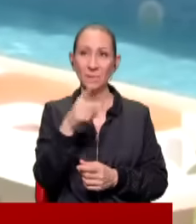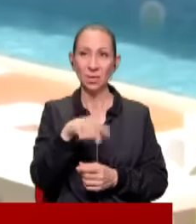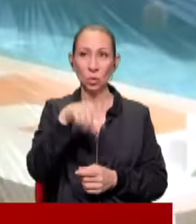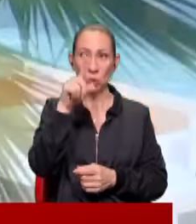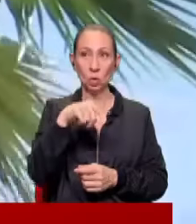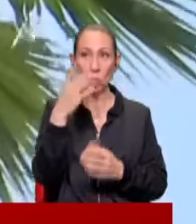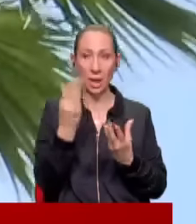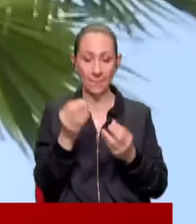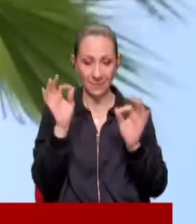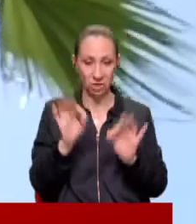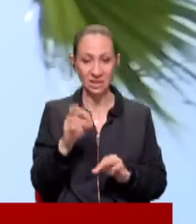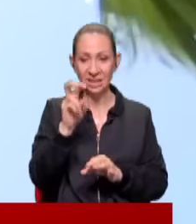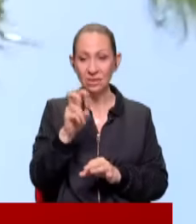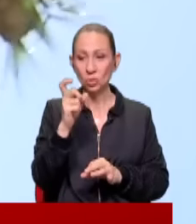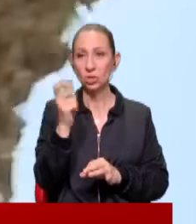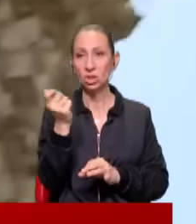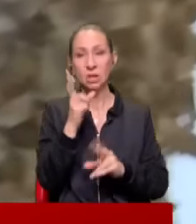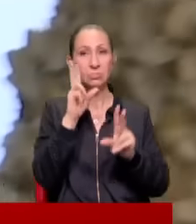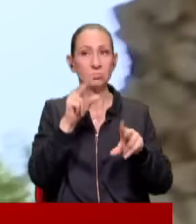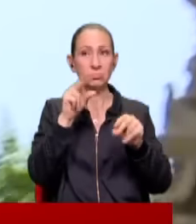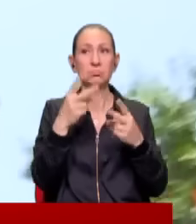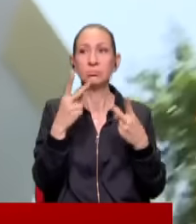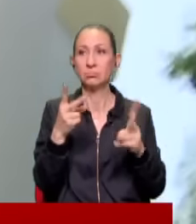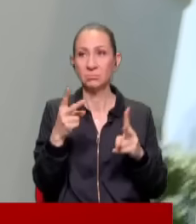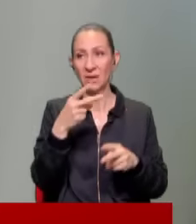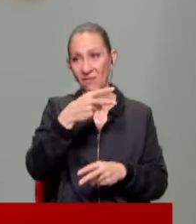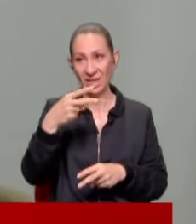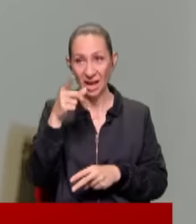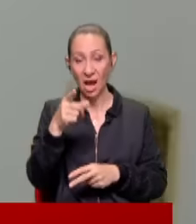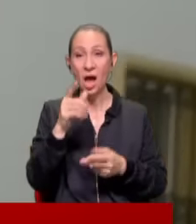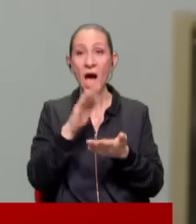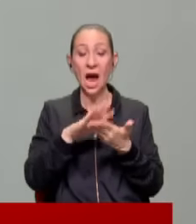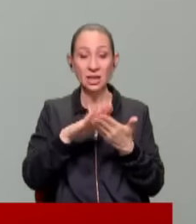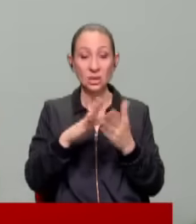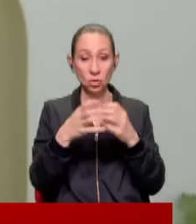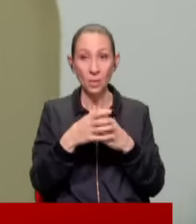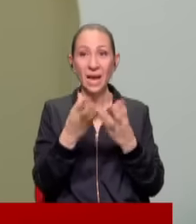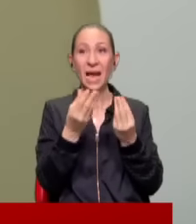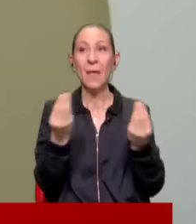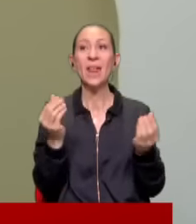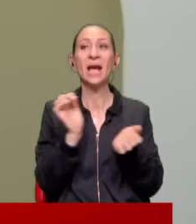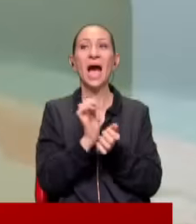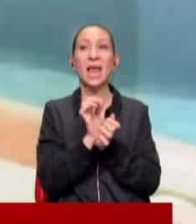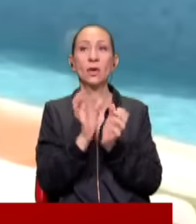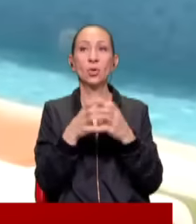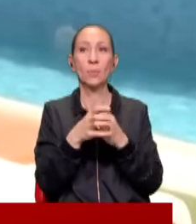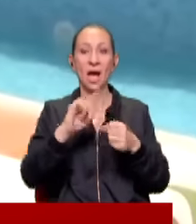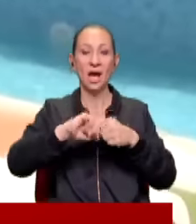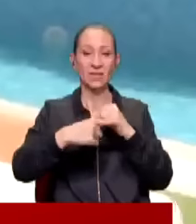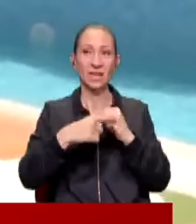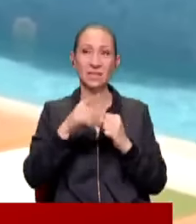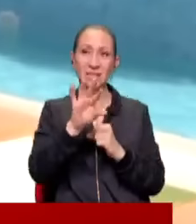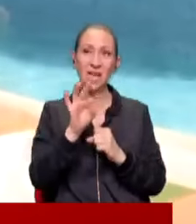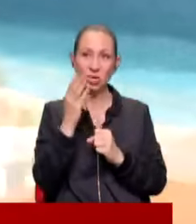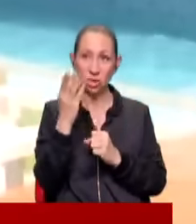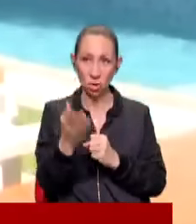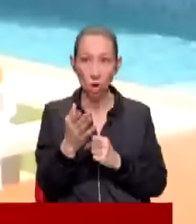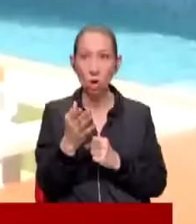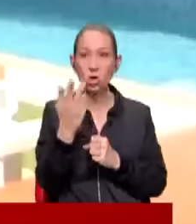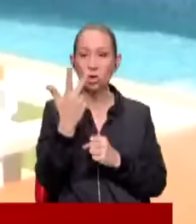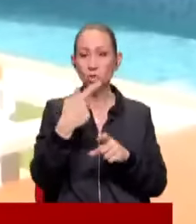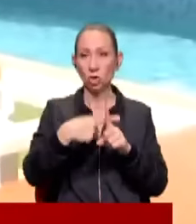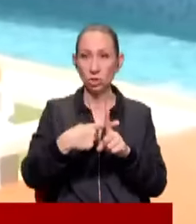günlük olarak başlar. 8-9 kişiye kadar konaklama yapılabiliyor villalarda. Arkadaş grupları ve kalabalık aile grupları olarak haftalık olarak tercih ediliyor.